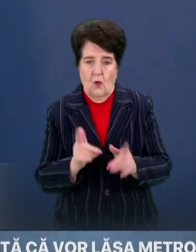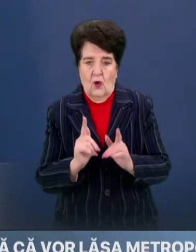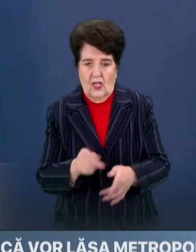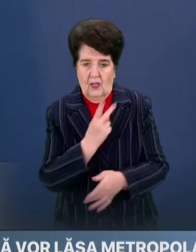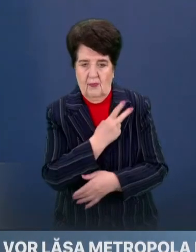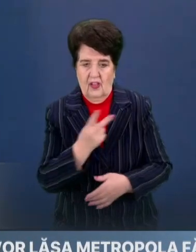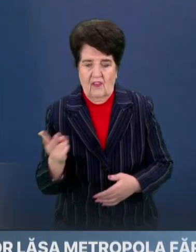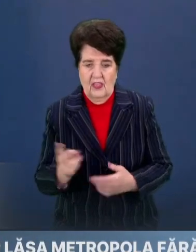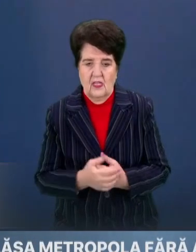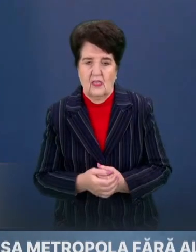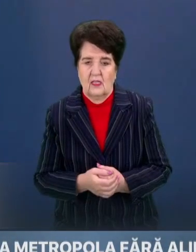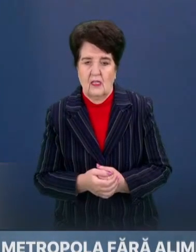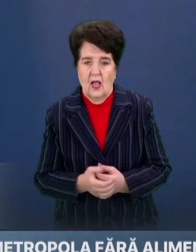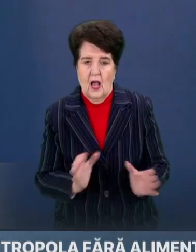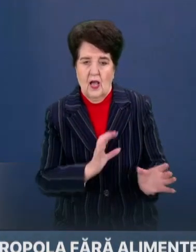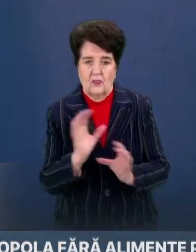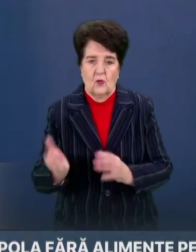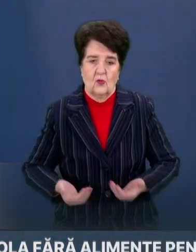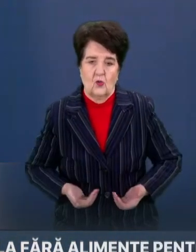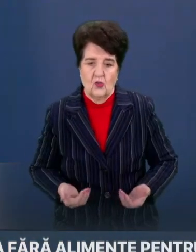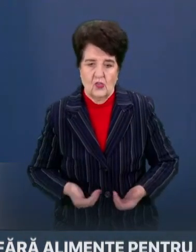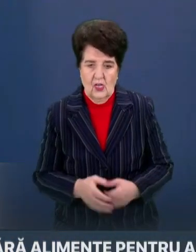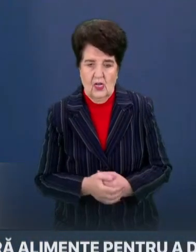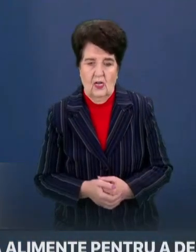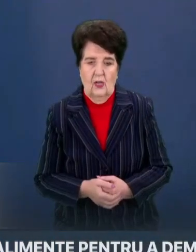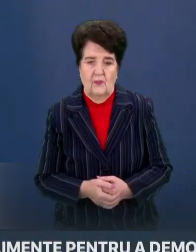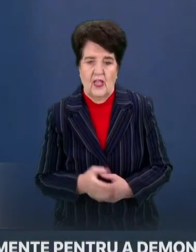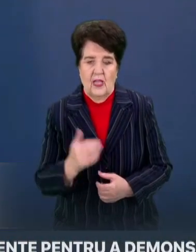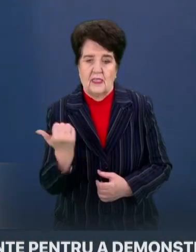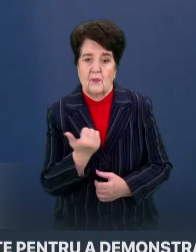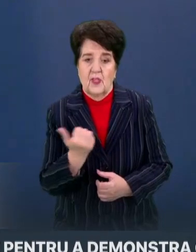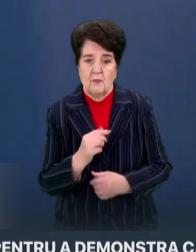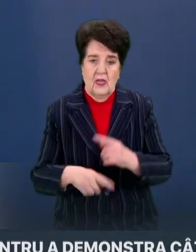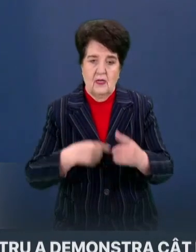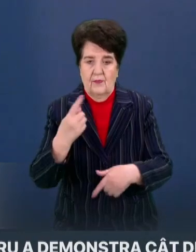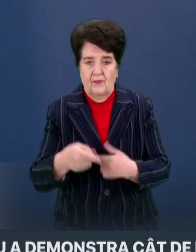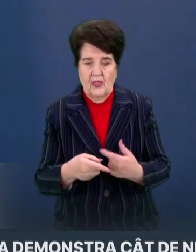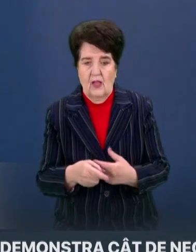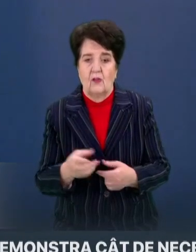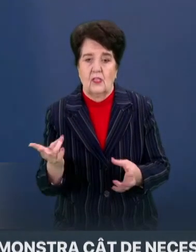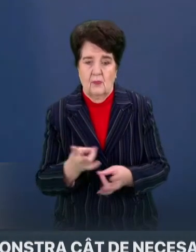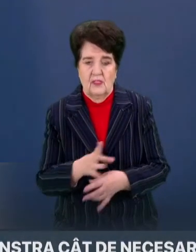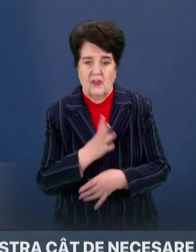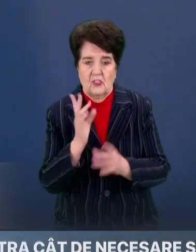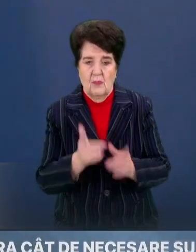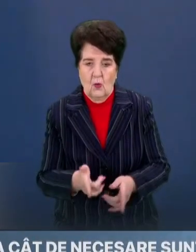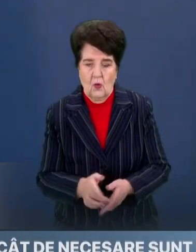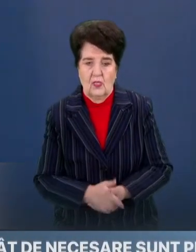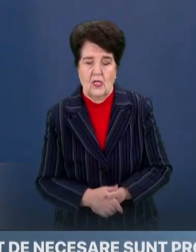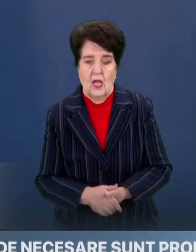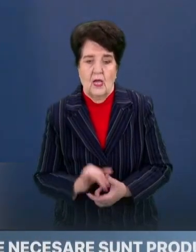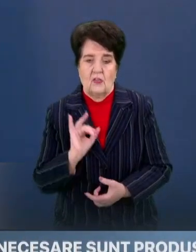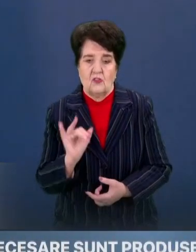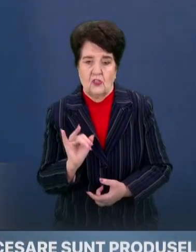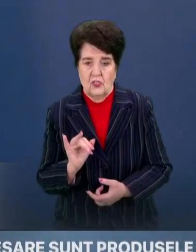privind asigurările sociale. Sunt convinsă că în săptămânile care urmează vom putea anunța acest acord. Și